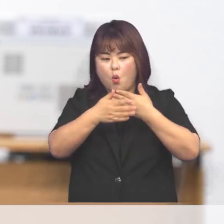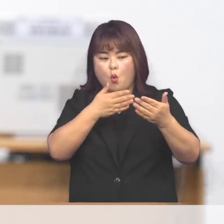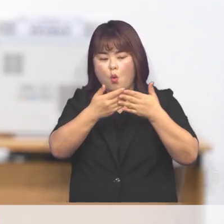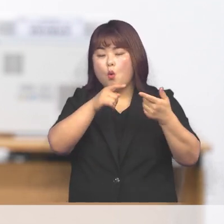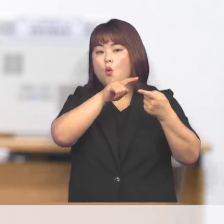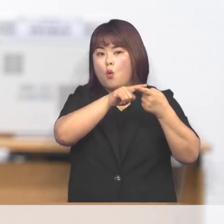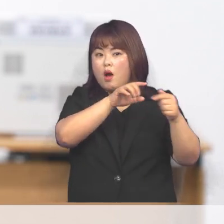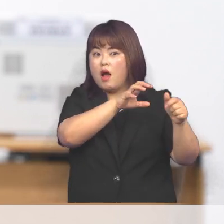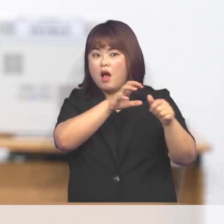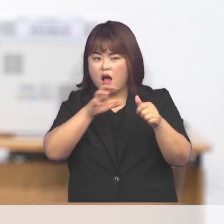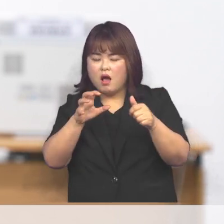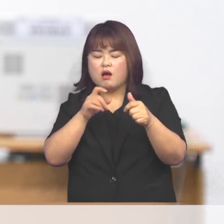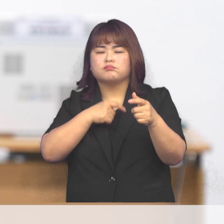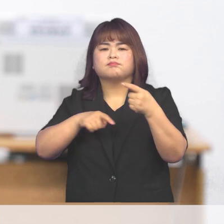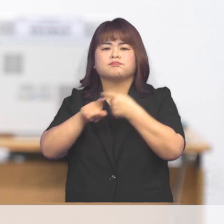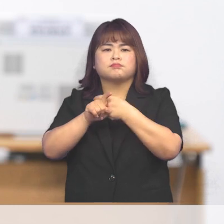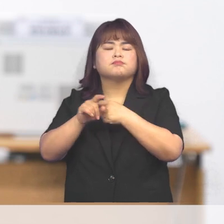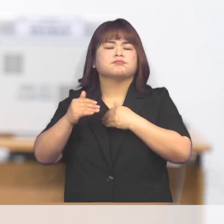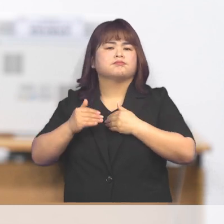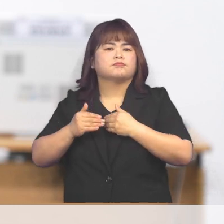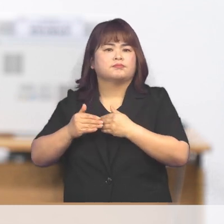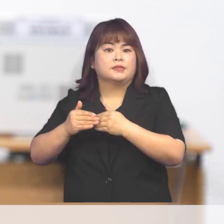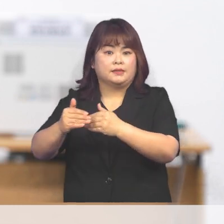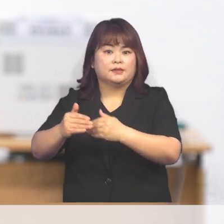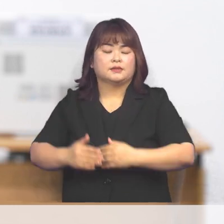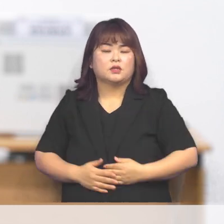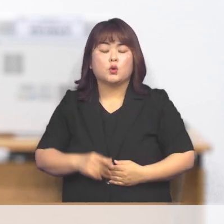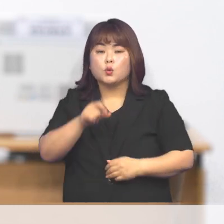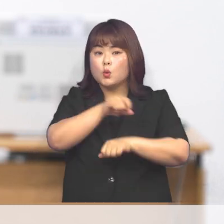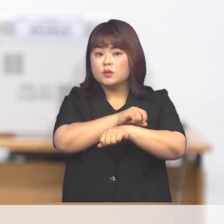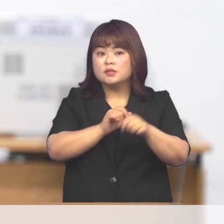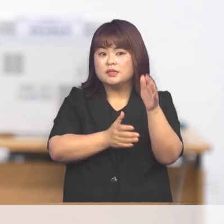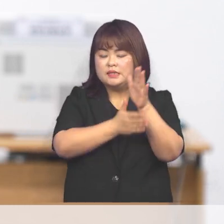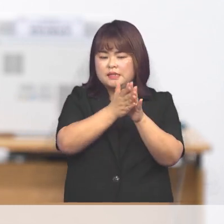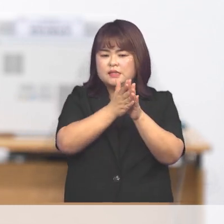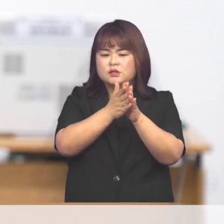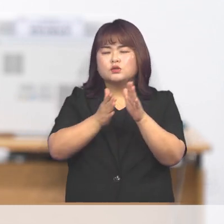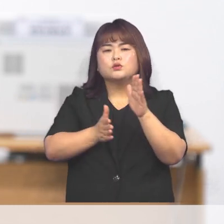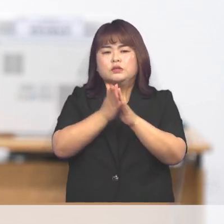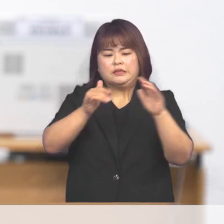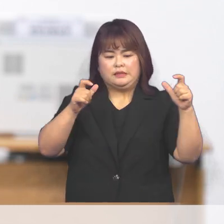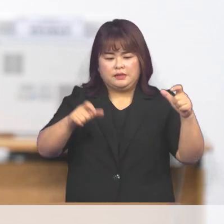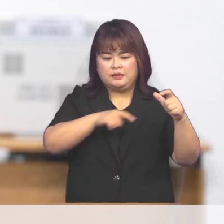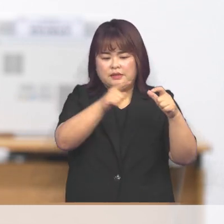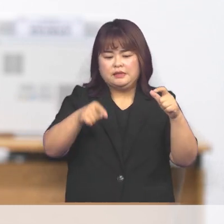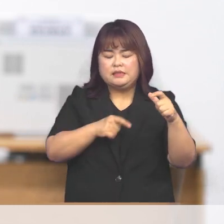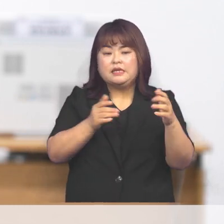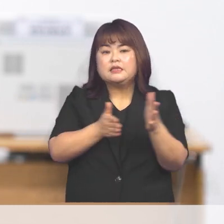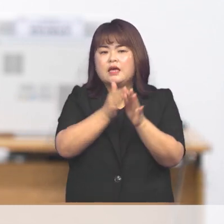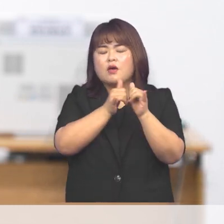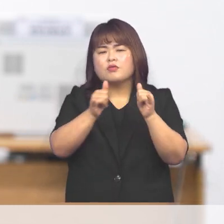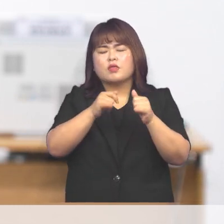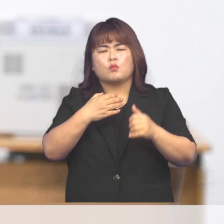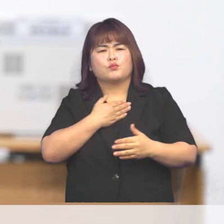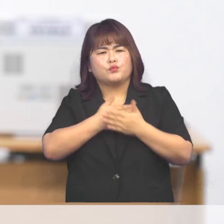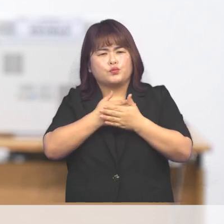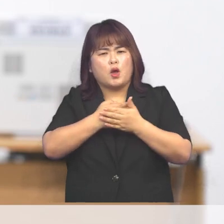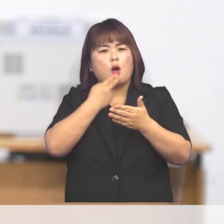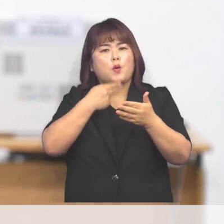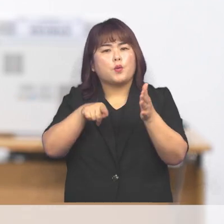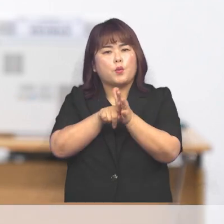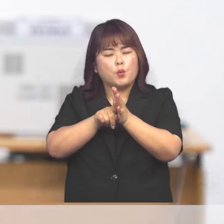대응태세를 가동을 해서 우리 용인특례시의 국민들이 혼란한 불안을 느끼지 않도록